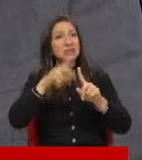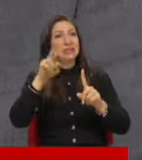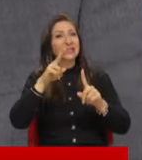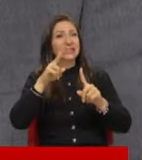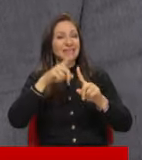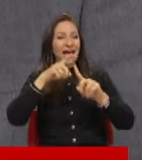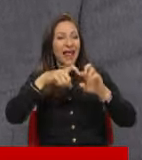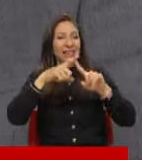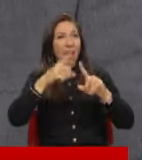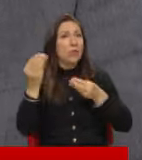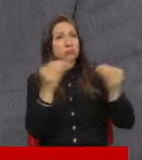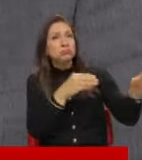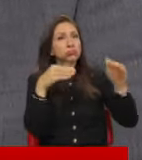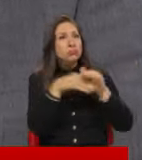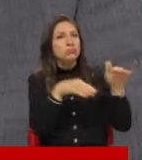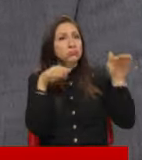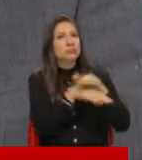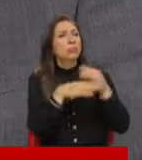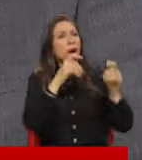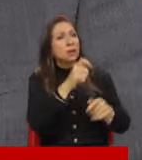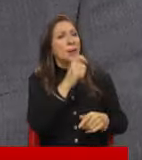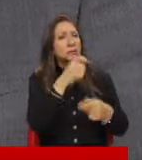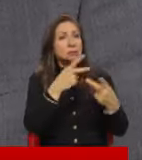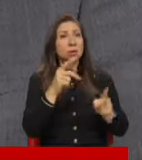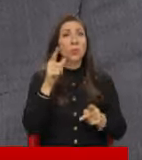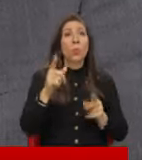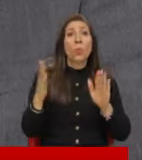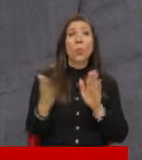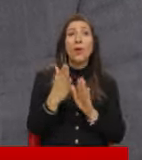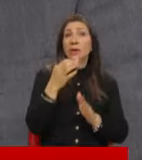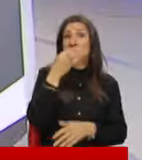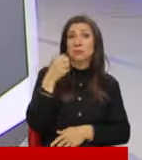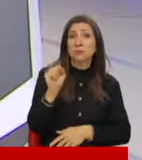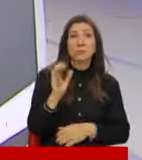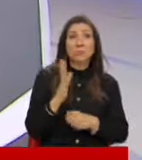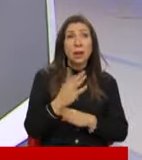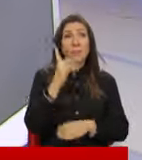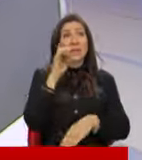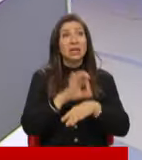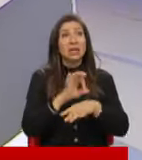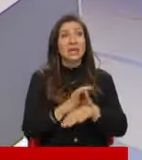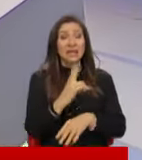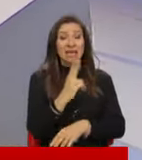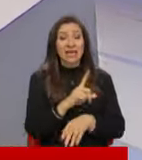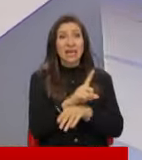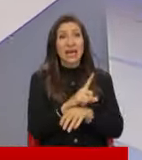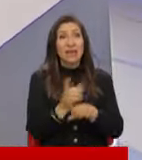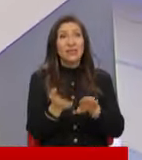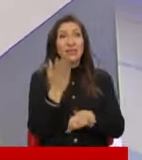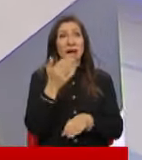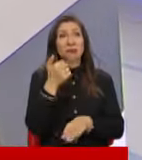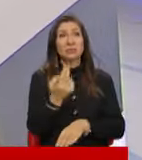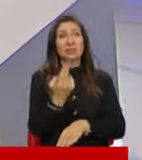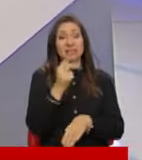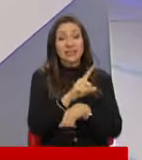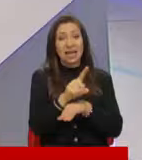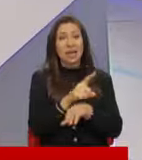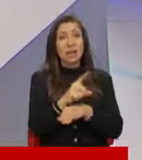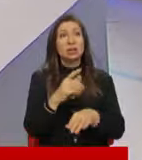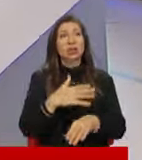ayrılmış Eee ama muhalefet muhalefetin öyle zannediyorum işte hani bir dakikadan 7 saniye fazla 67 saniye